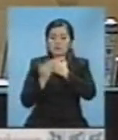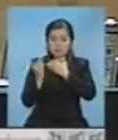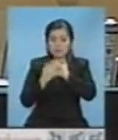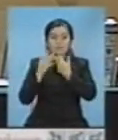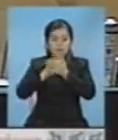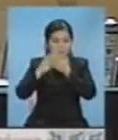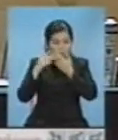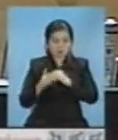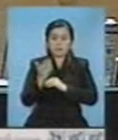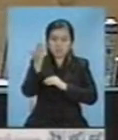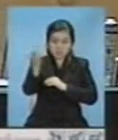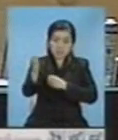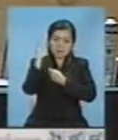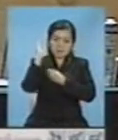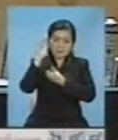าครับท่านจุลินต่อครับ